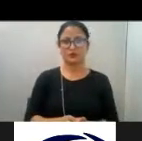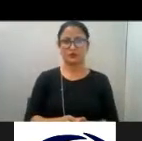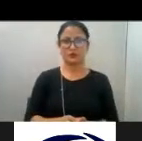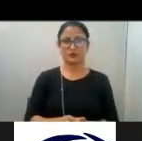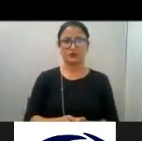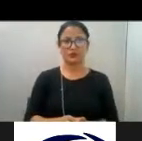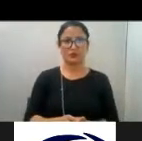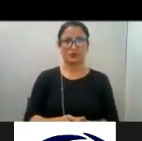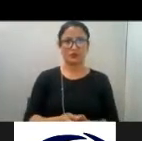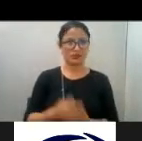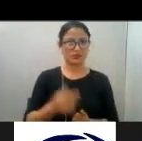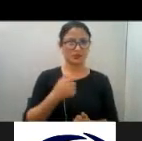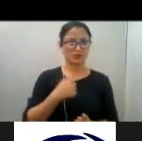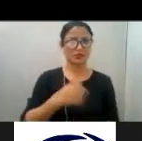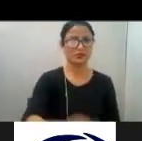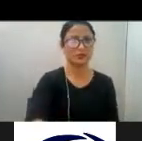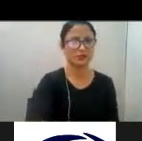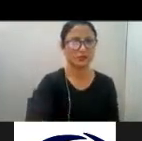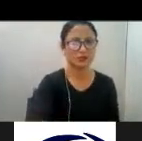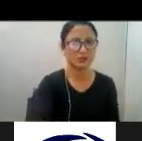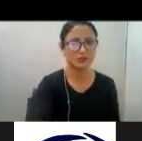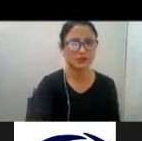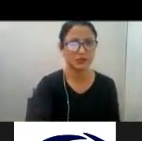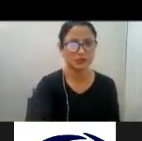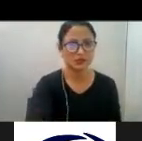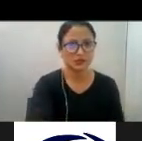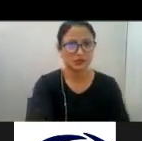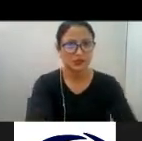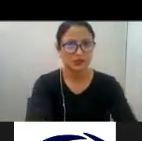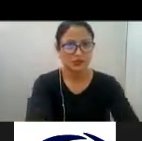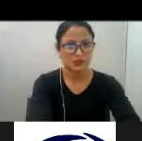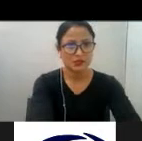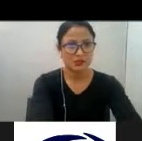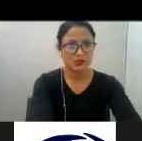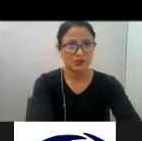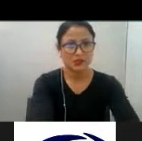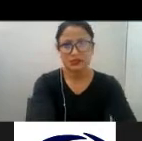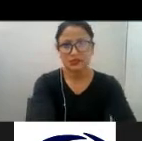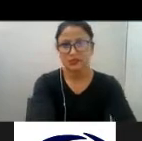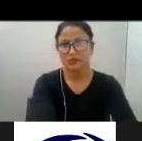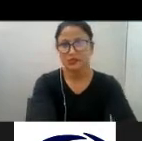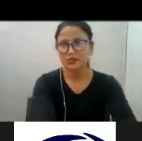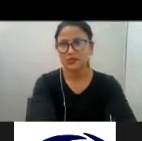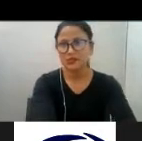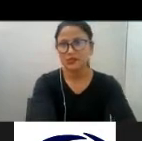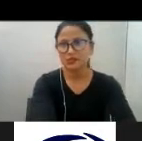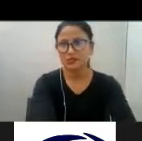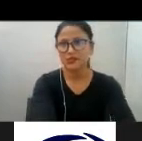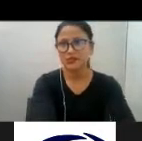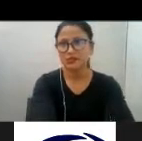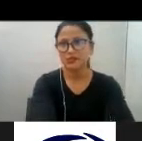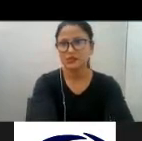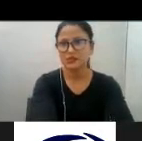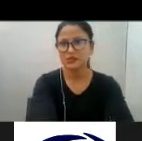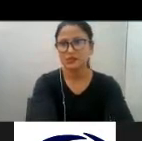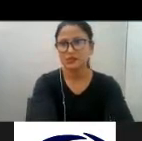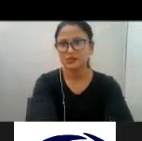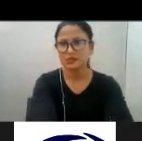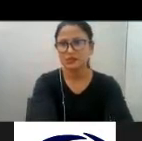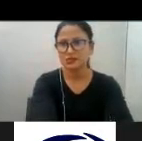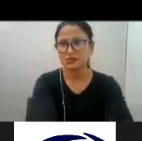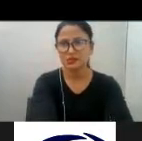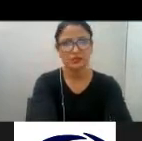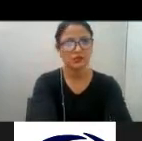म चाहिँ अब धेरै ब्याकग्राउन्ड भन्दिनँ मेरो, यो हाम्रो अघि रामलालजीले भने जस्तै यो एउटा